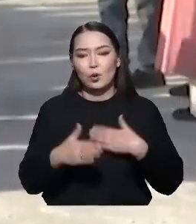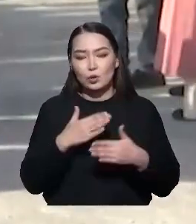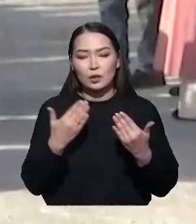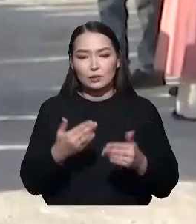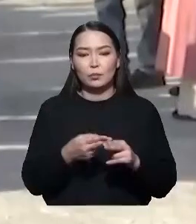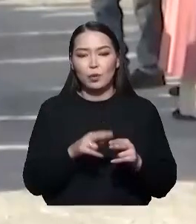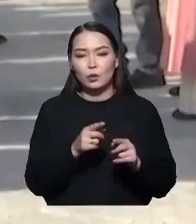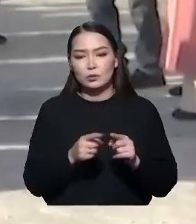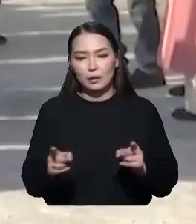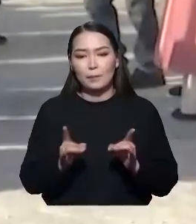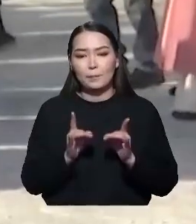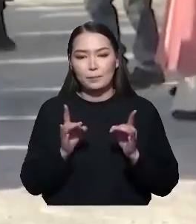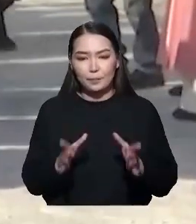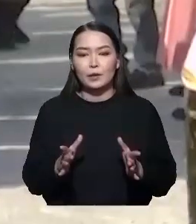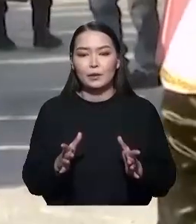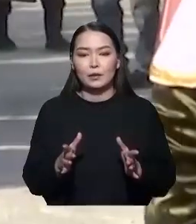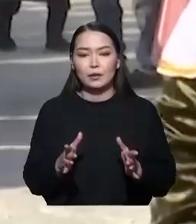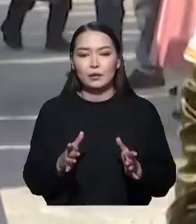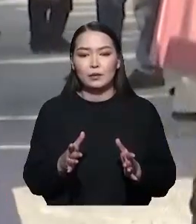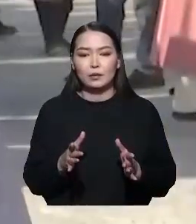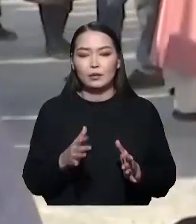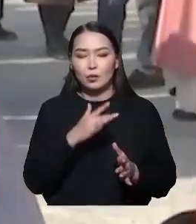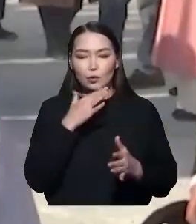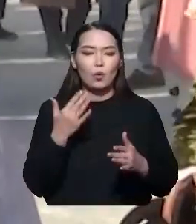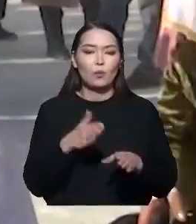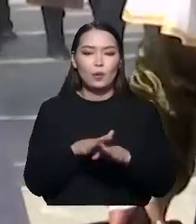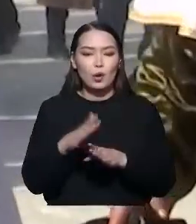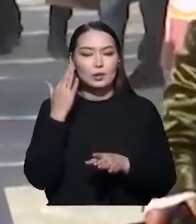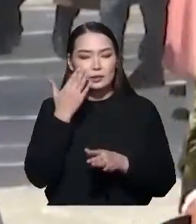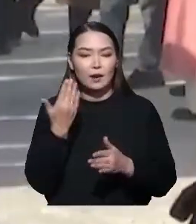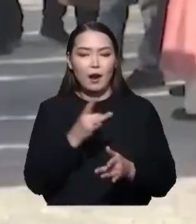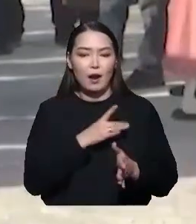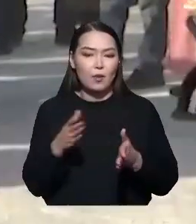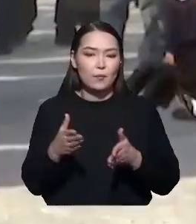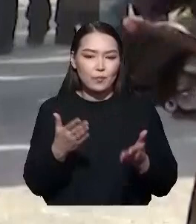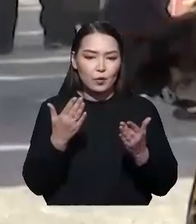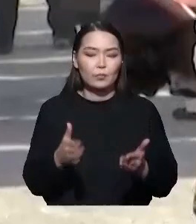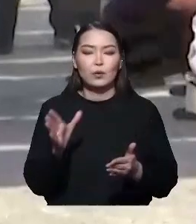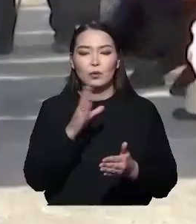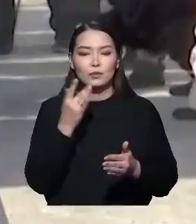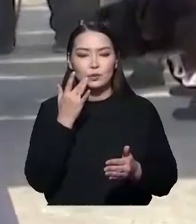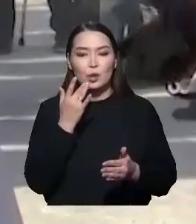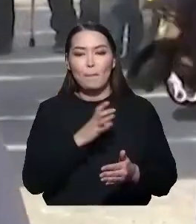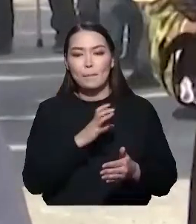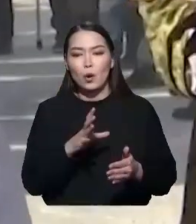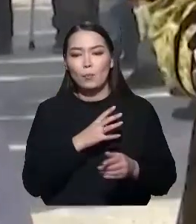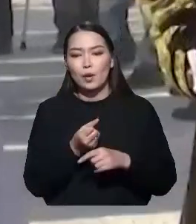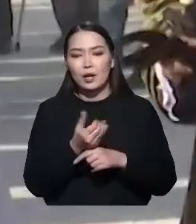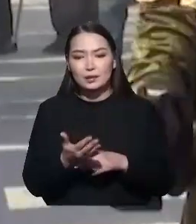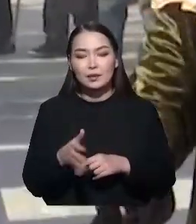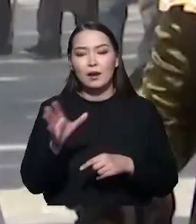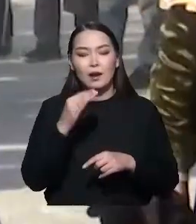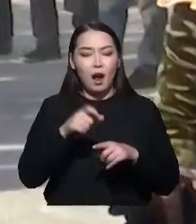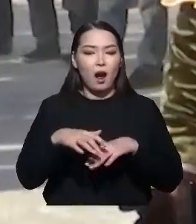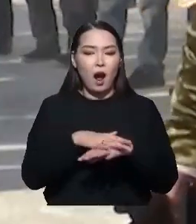түлік, толып, шайлауға толы, ақ болсын, ағымыз мол болсын, халқ аман болып,